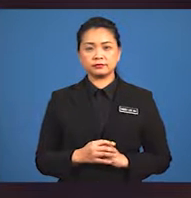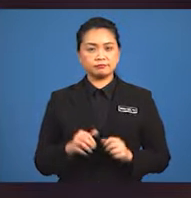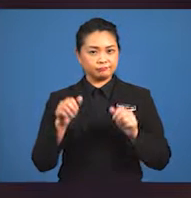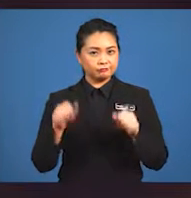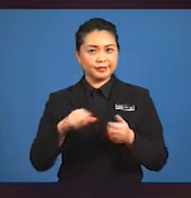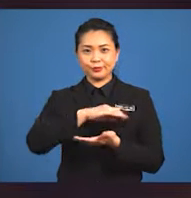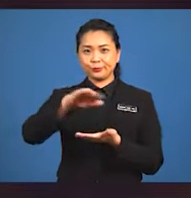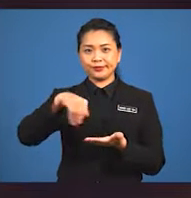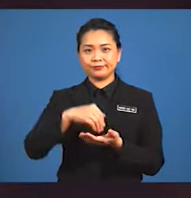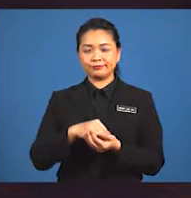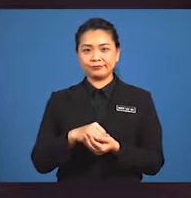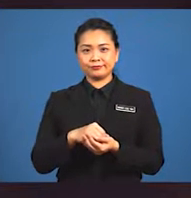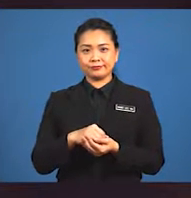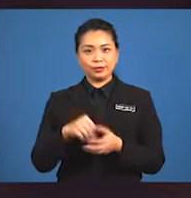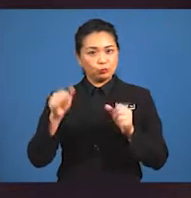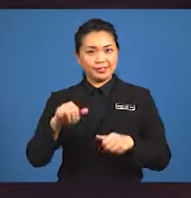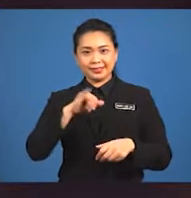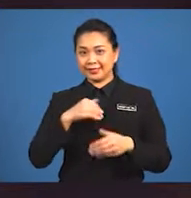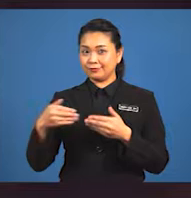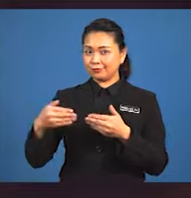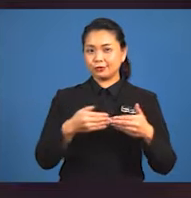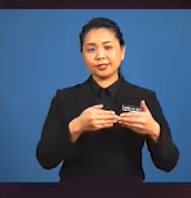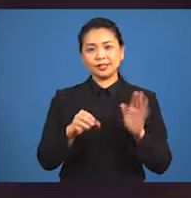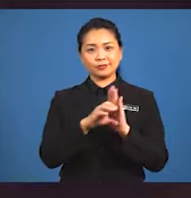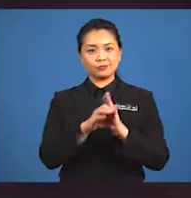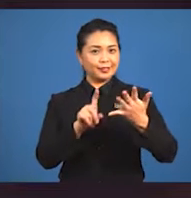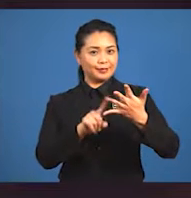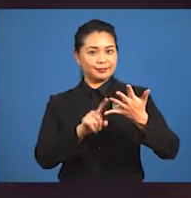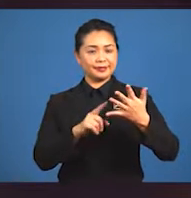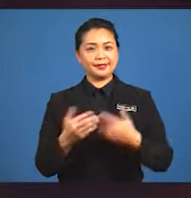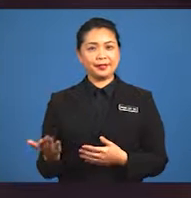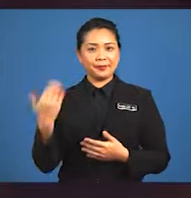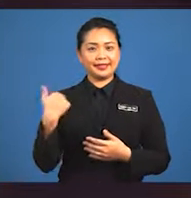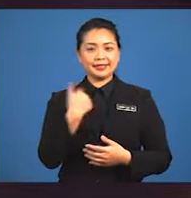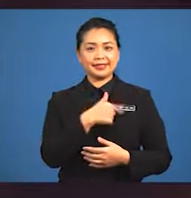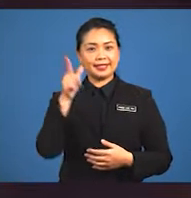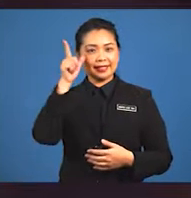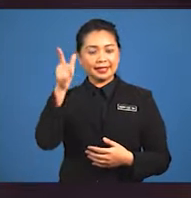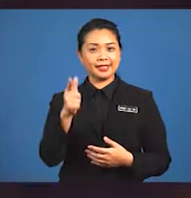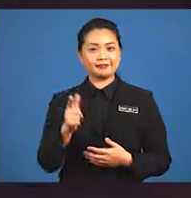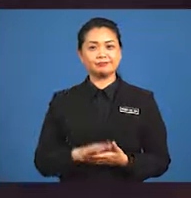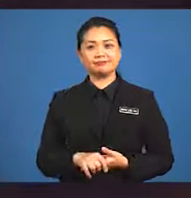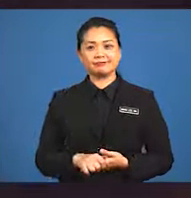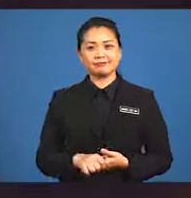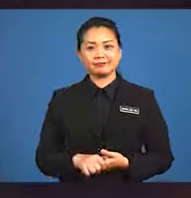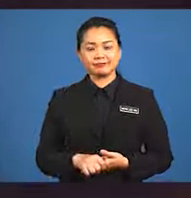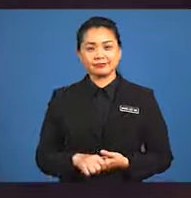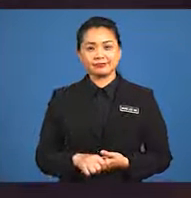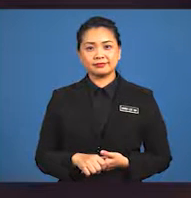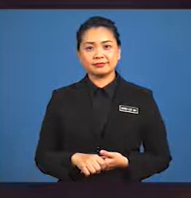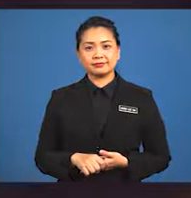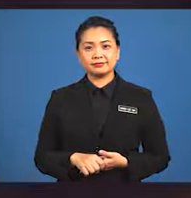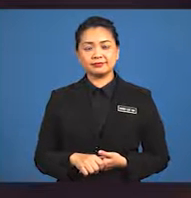Boleh semua? Boleh saya teruskan ke contoh yang kelima? Mari kita lihat paparan skrip.